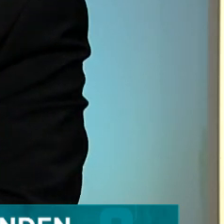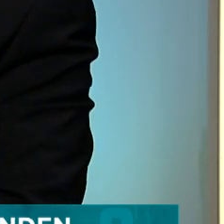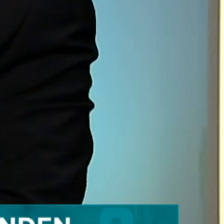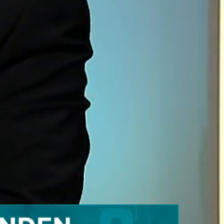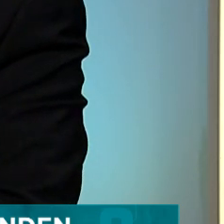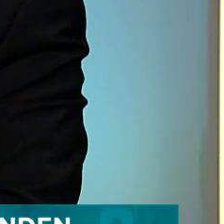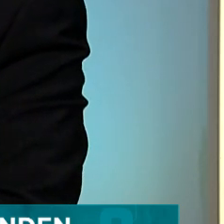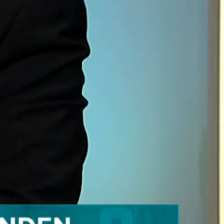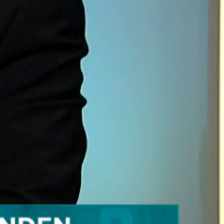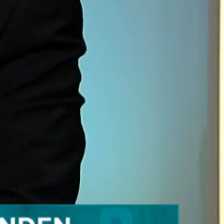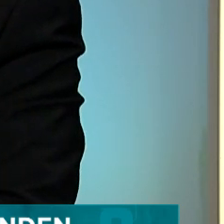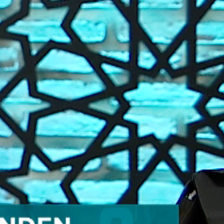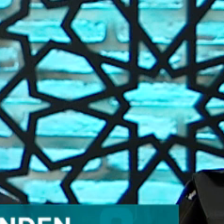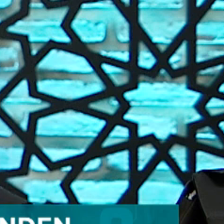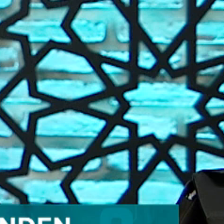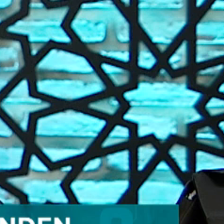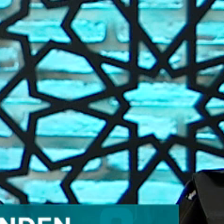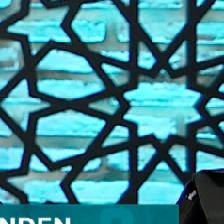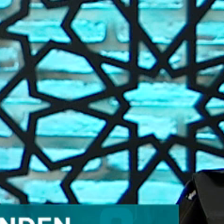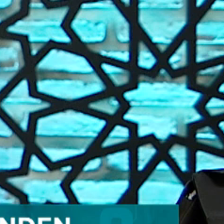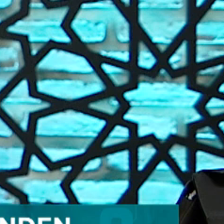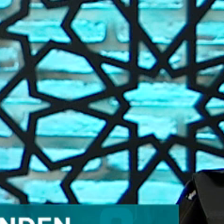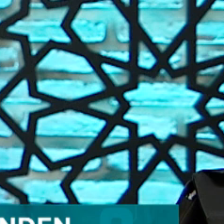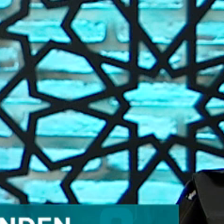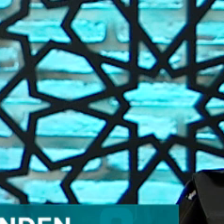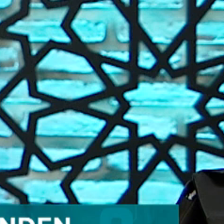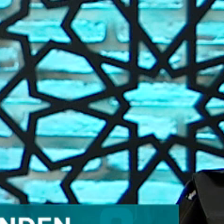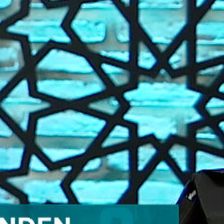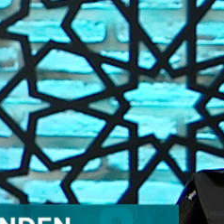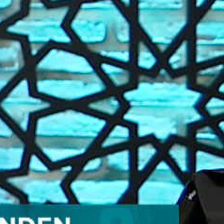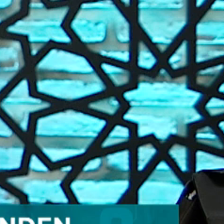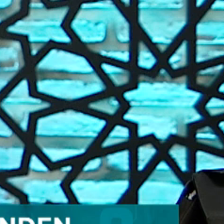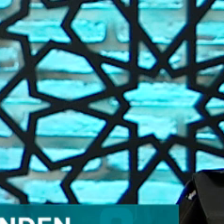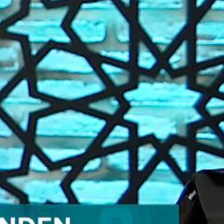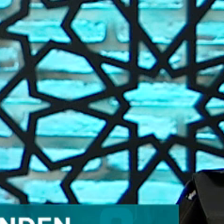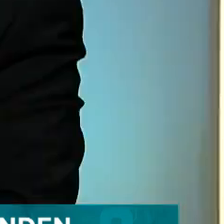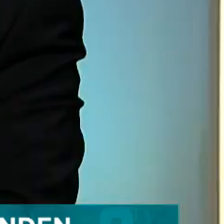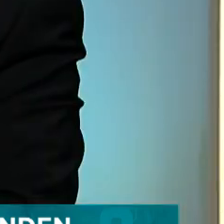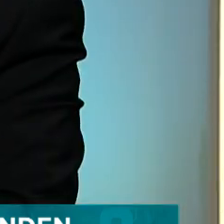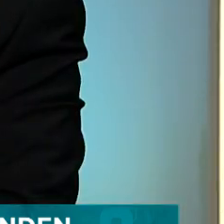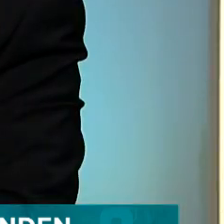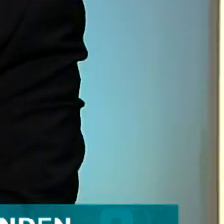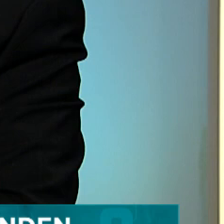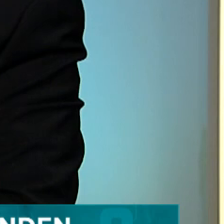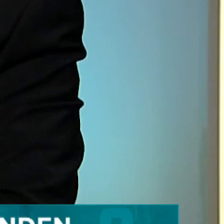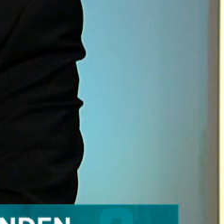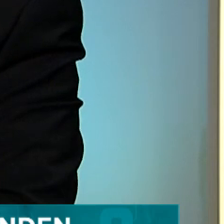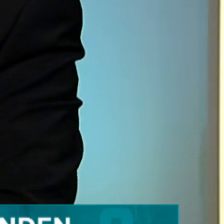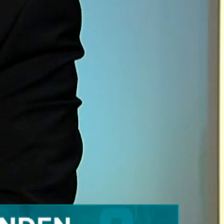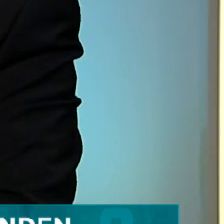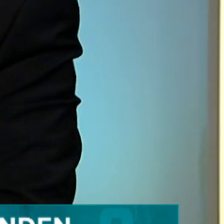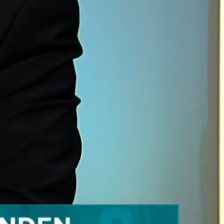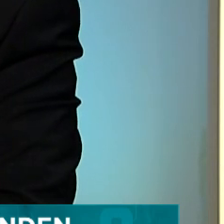gerekmez bu Hanefi mezhebi Hanefi bu görüşü ama Şafi mezhebi der ki önümüzdeki Ramazan'a kadar